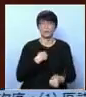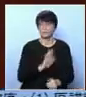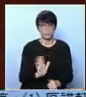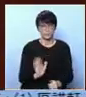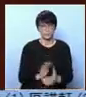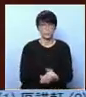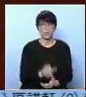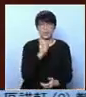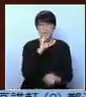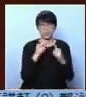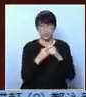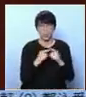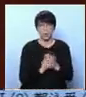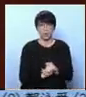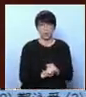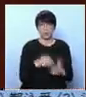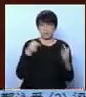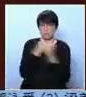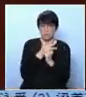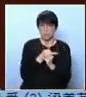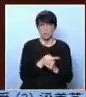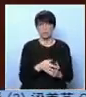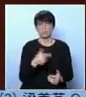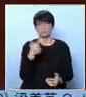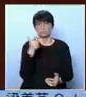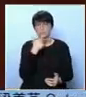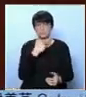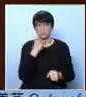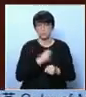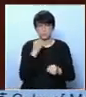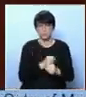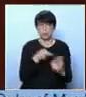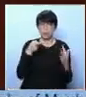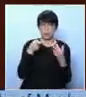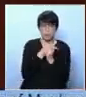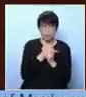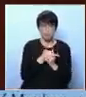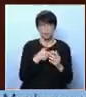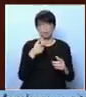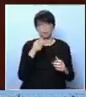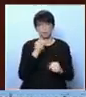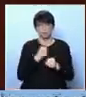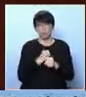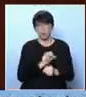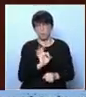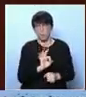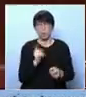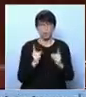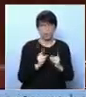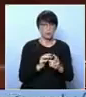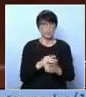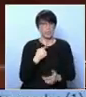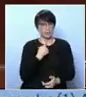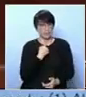說一直是故意不做這件事，我們就看不到為何是故意不做這件事，或者刻意是